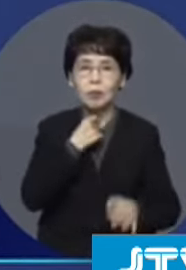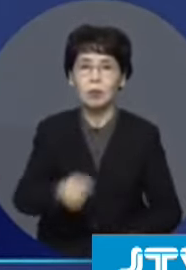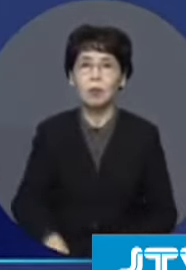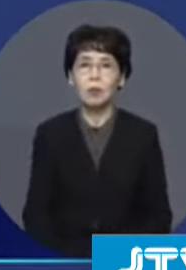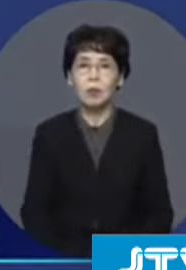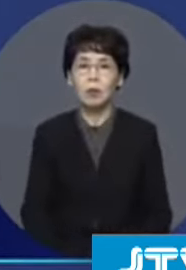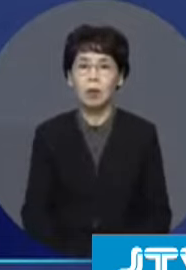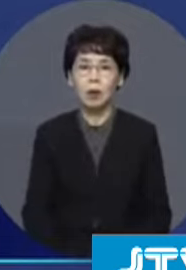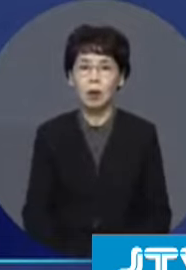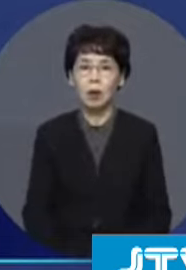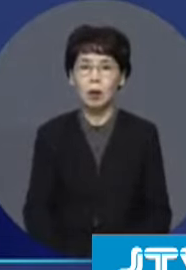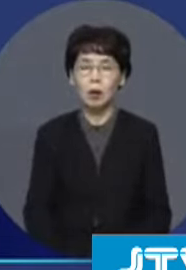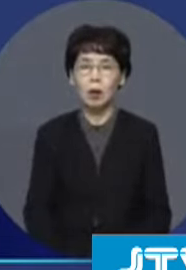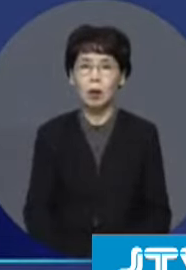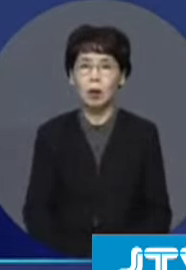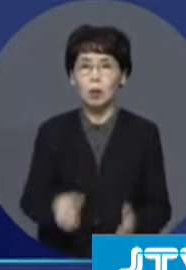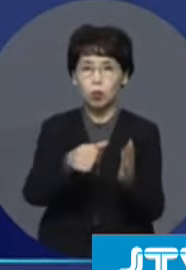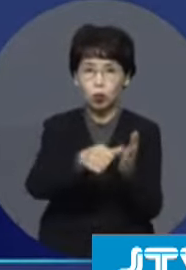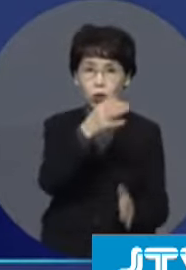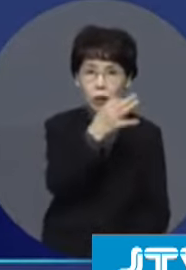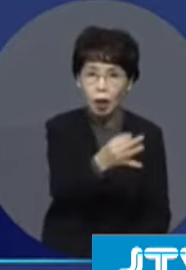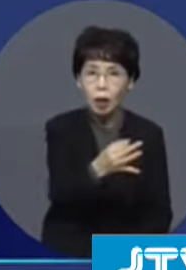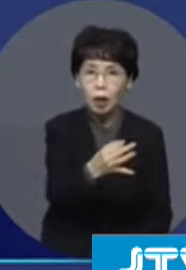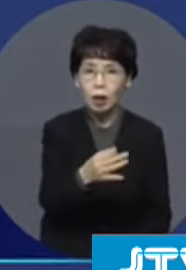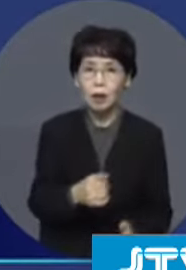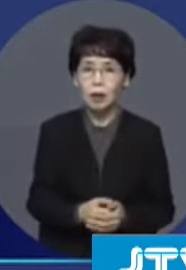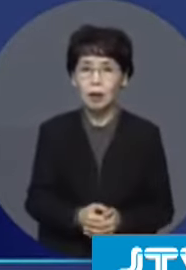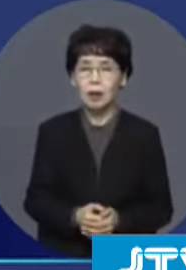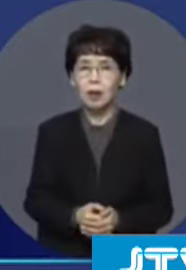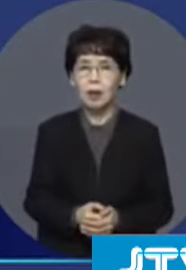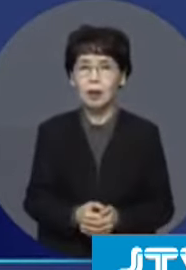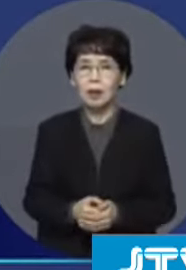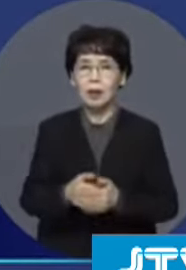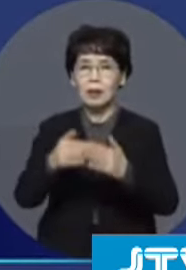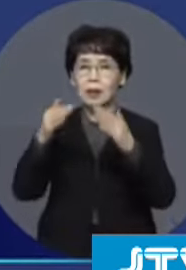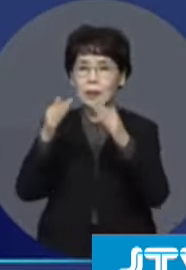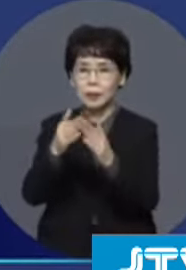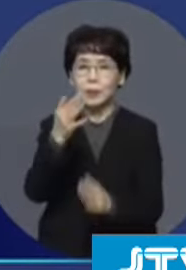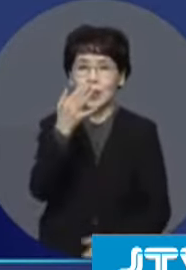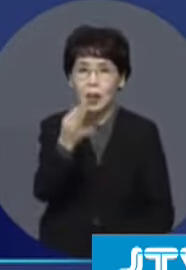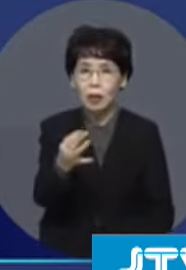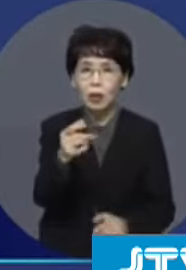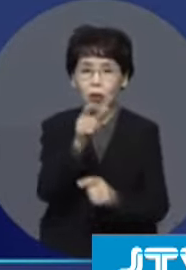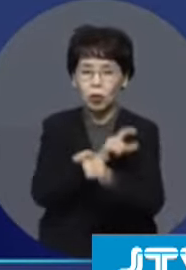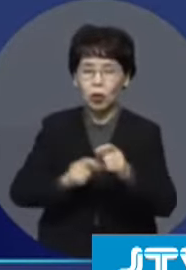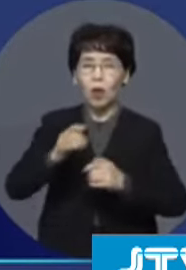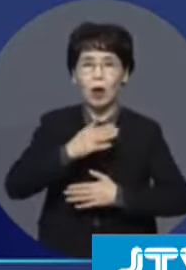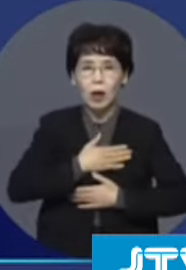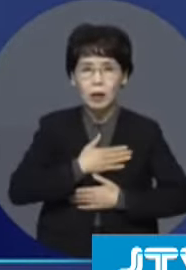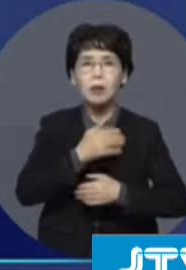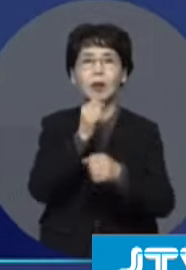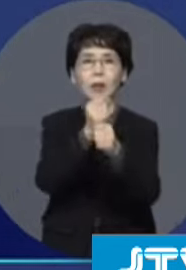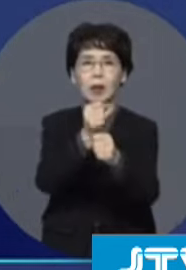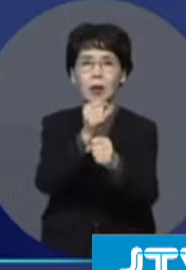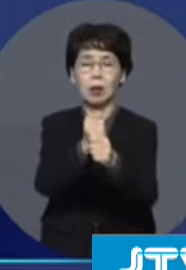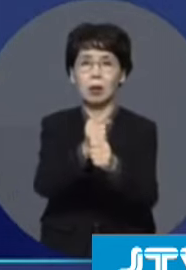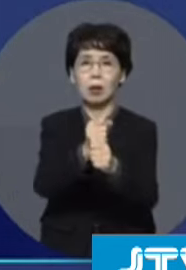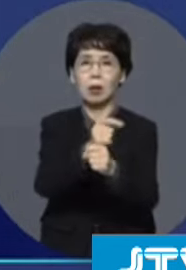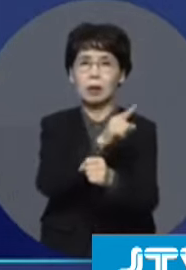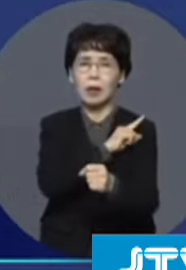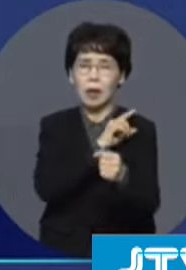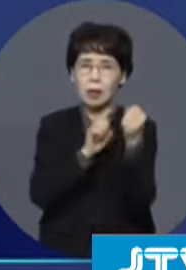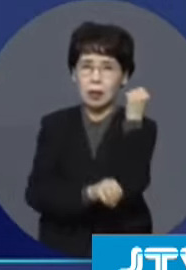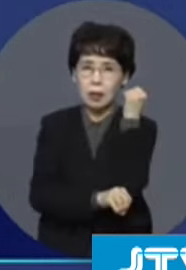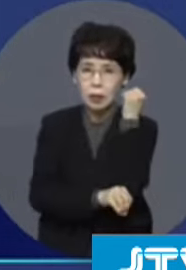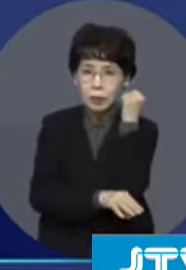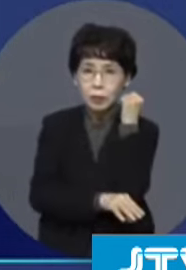말씀입니다. 물가와 주택시장을 더욱 안정시켜서 일단 가장 근본적인 생계비